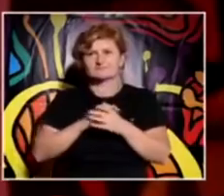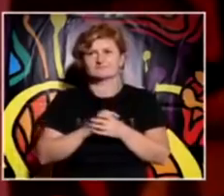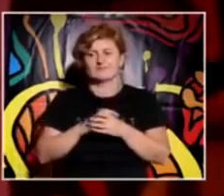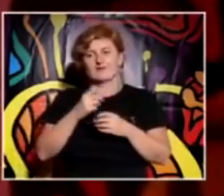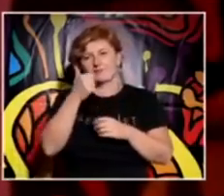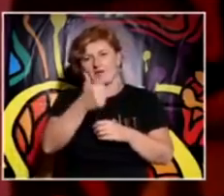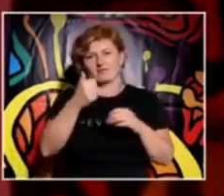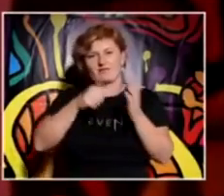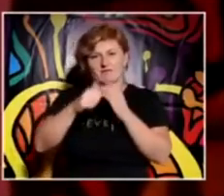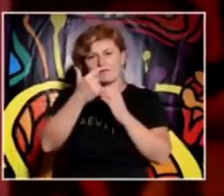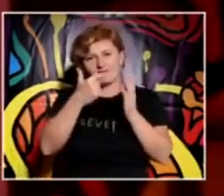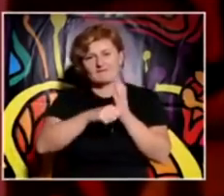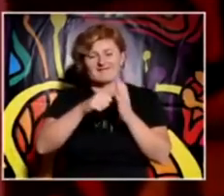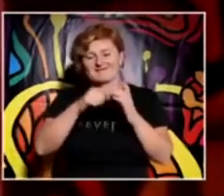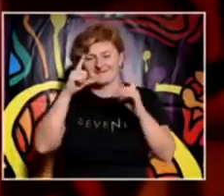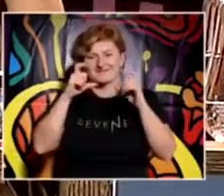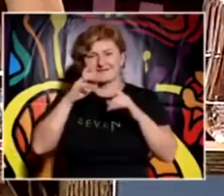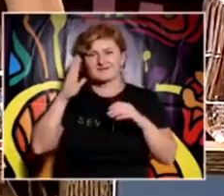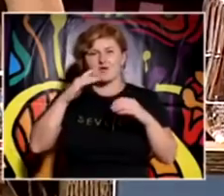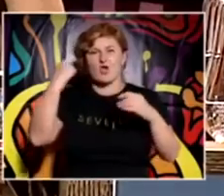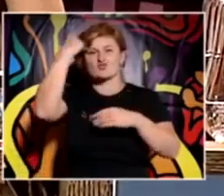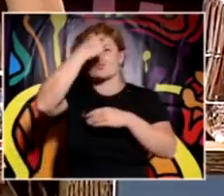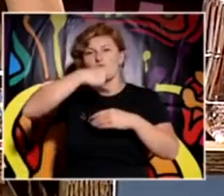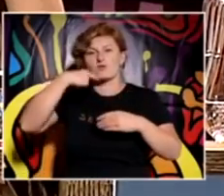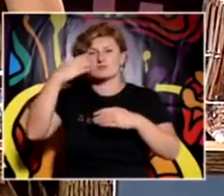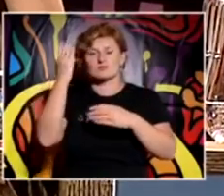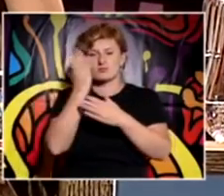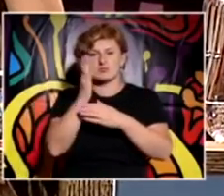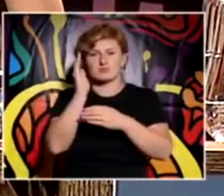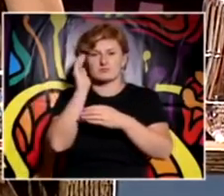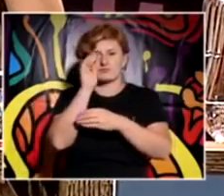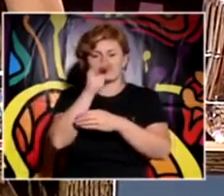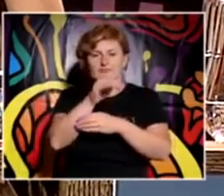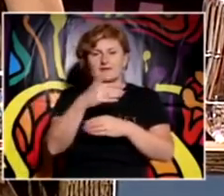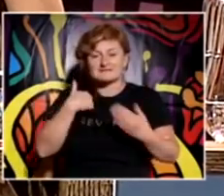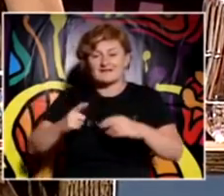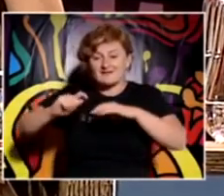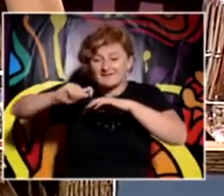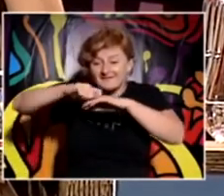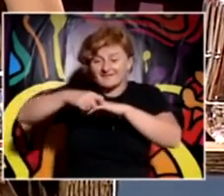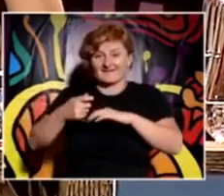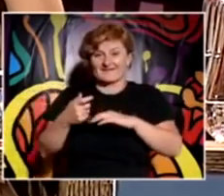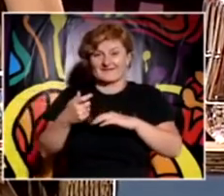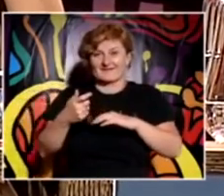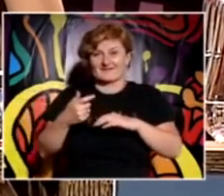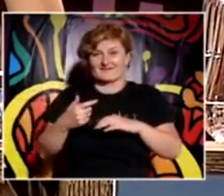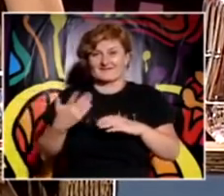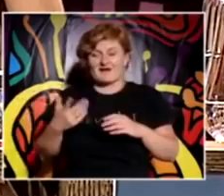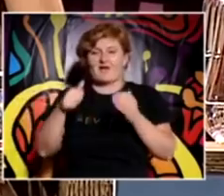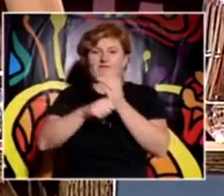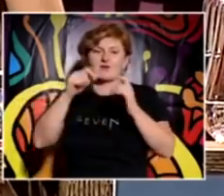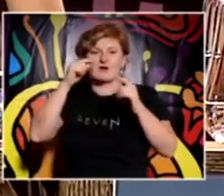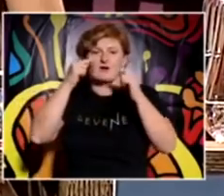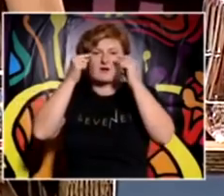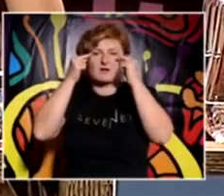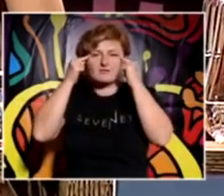wycieczka Chińczyków, trzecia wycieczka Chińczyków. Tak, no słońce zachodziło, już chciałem się oświadczyć. No niestety, jak to w wycieczce Chińczyków,